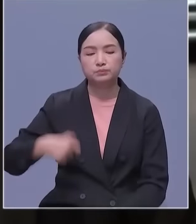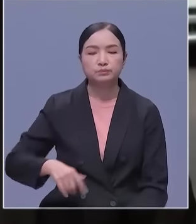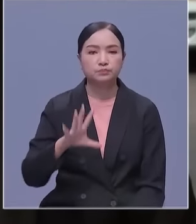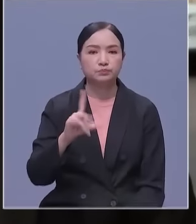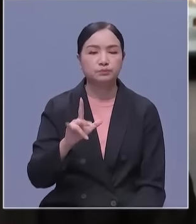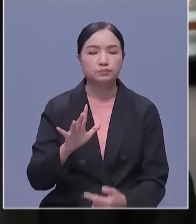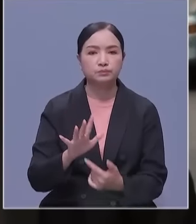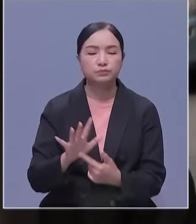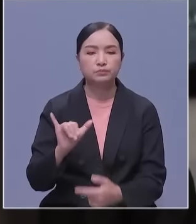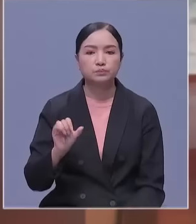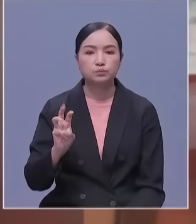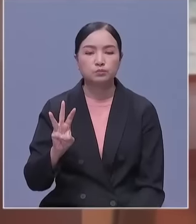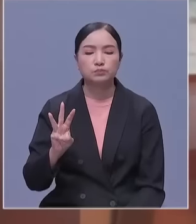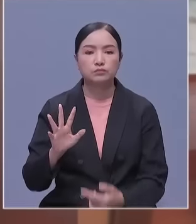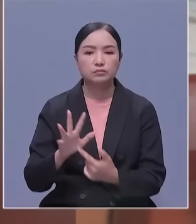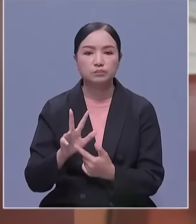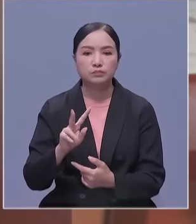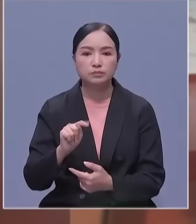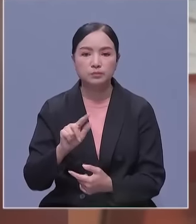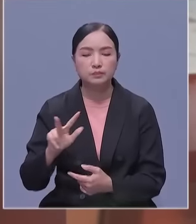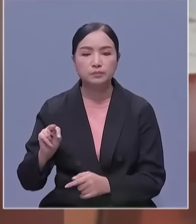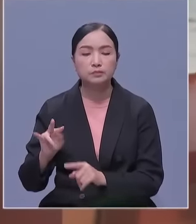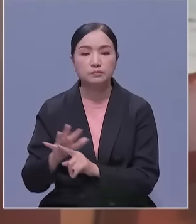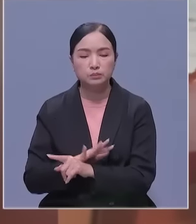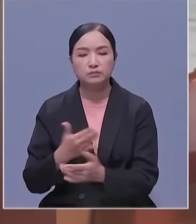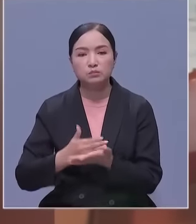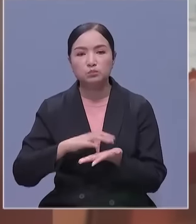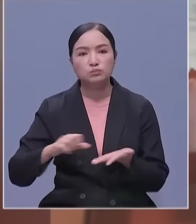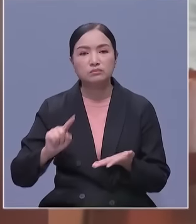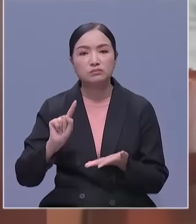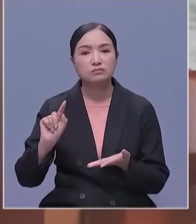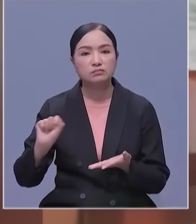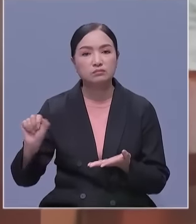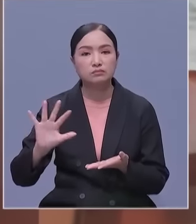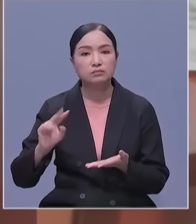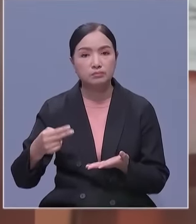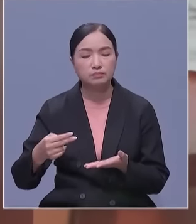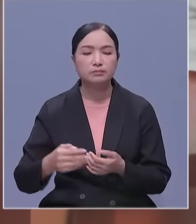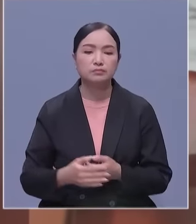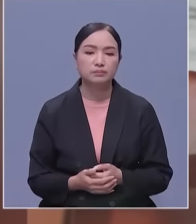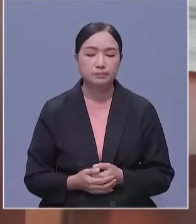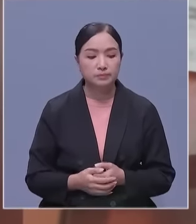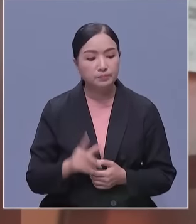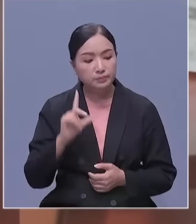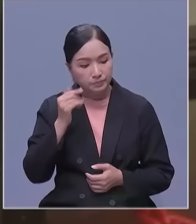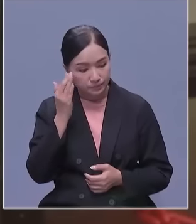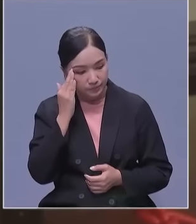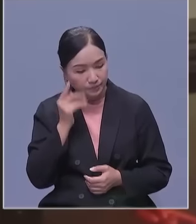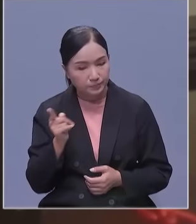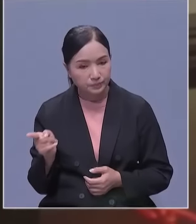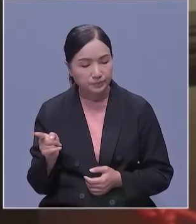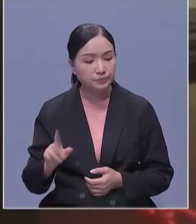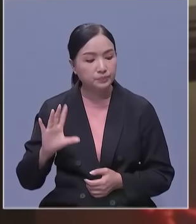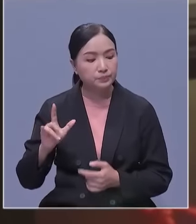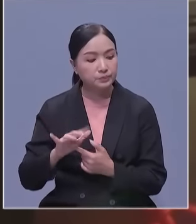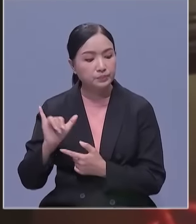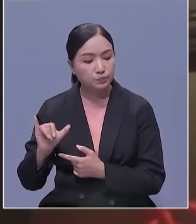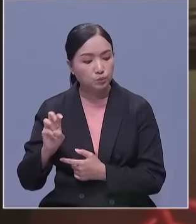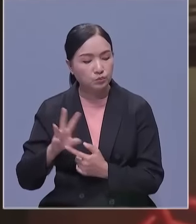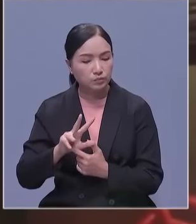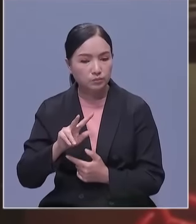การยักยอกเงินคุณแม่ไปเนี่ย 150,000 บาททีมข่าวถามว่าคุณแม่ทราบหรือไม่ว่าตอนนี้คุณชัยวัฒน์เนี่ยได้มี